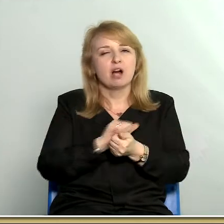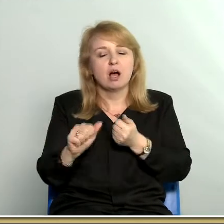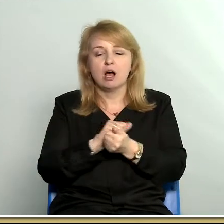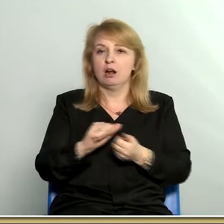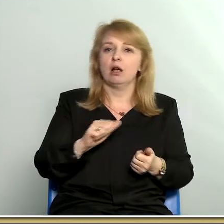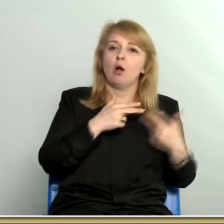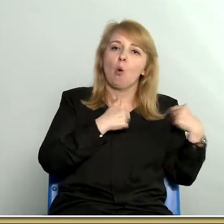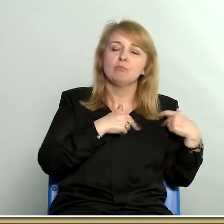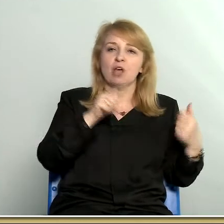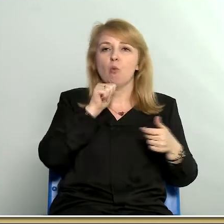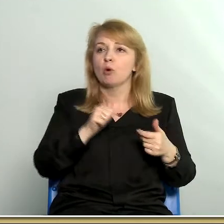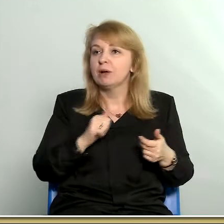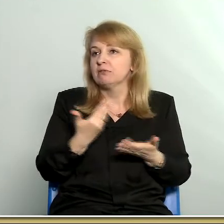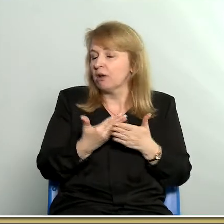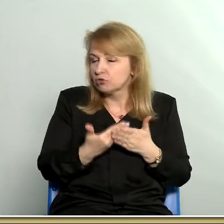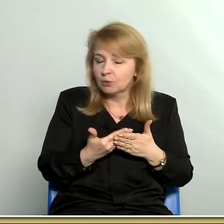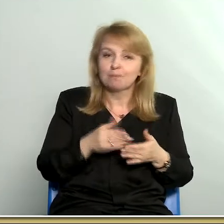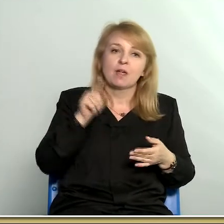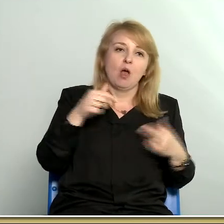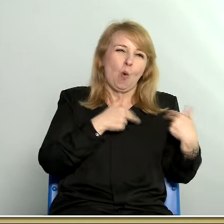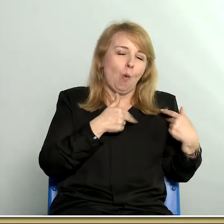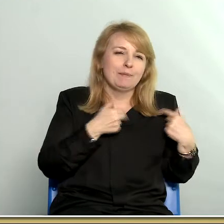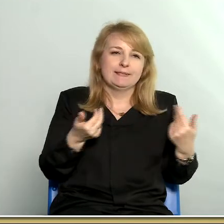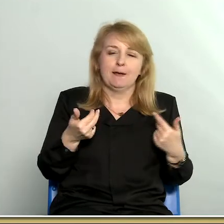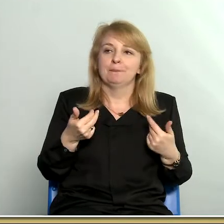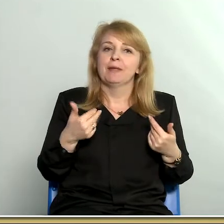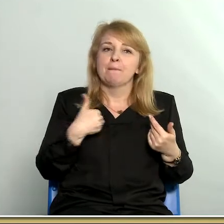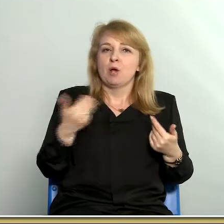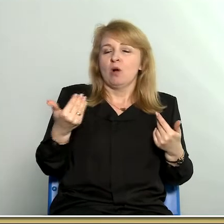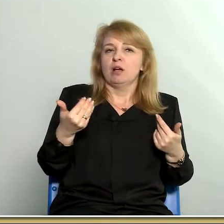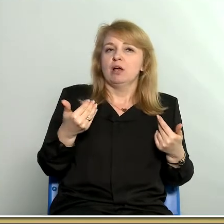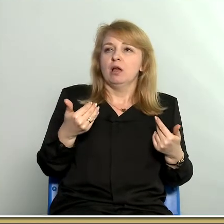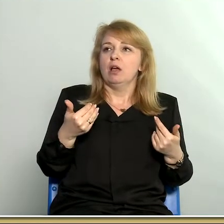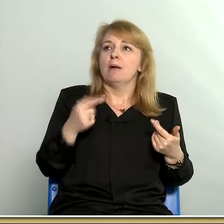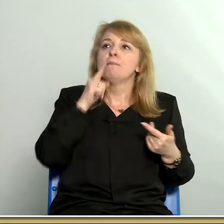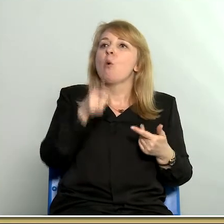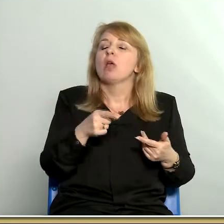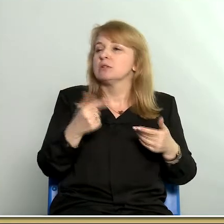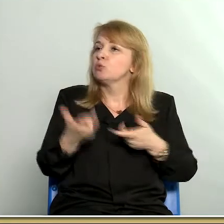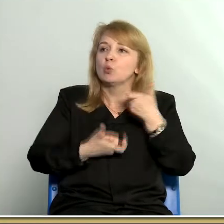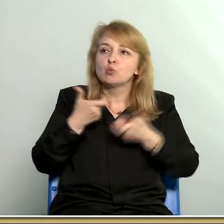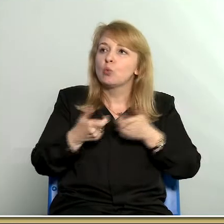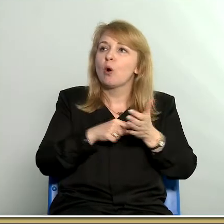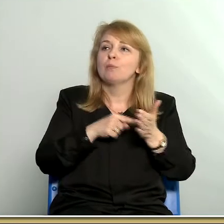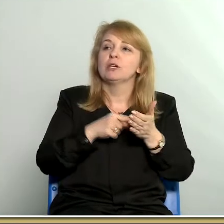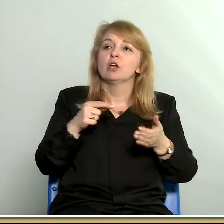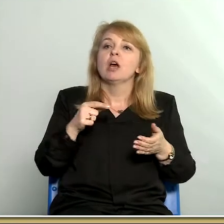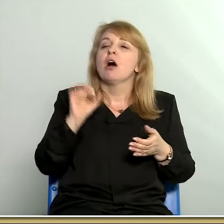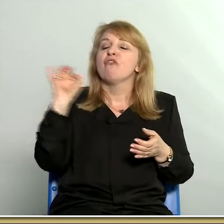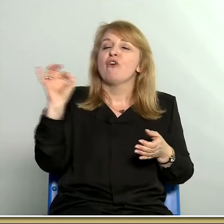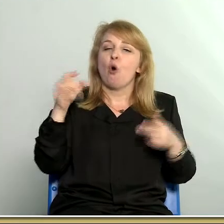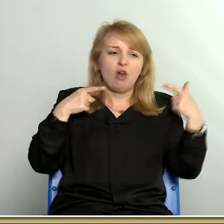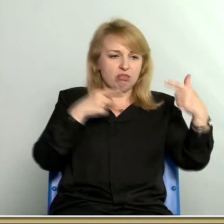Komisją Europejską, dlatego że Komisja zaleciła nam, co mamy zresztą, będziemy w każdy obszar